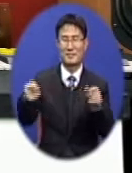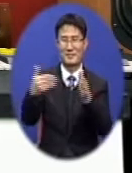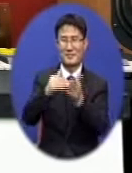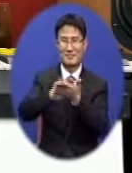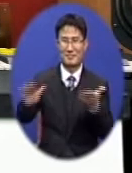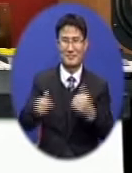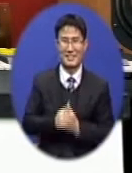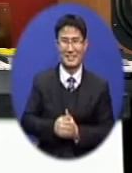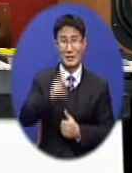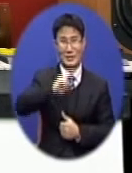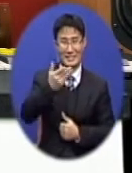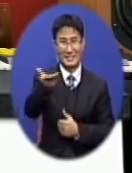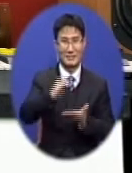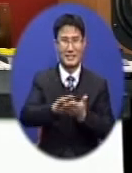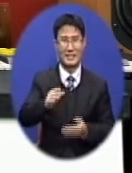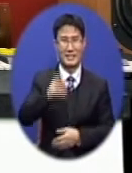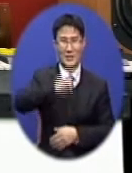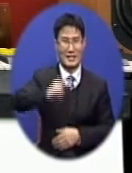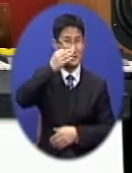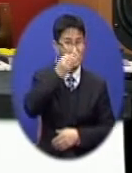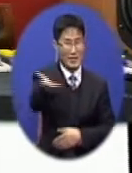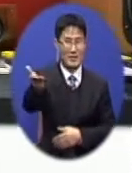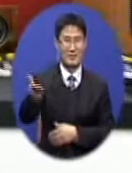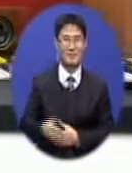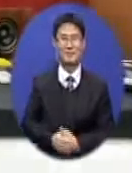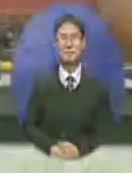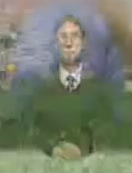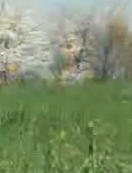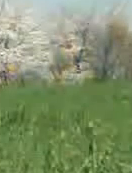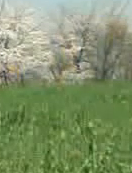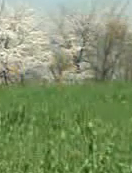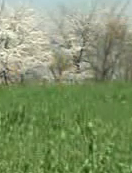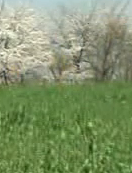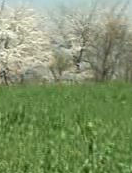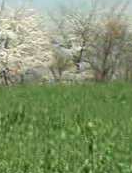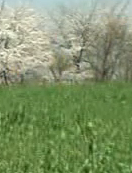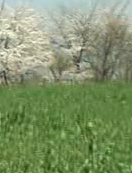예. 네. 음악 드리겠습니다. 음악 주세요.